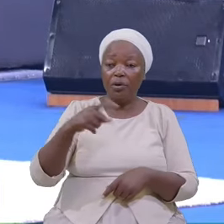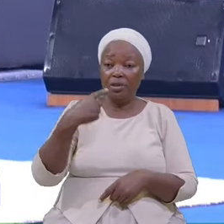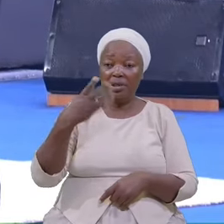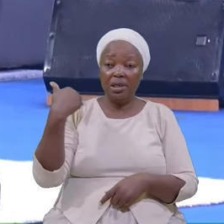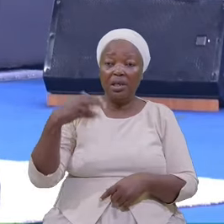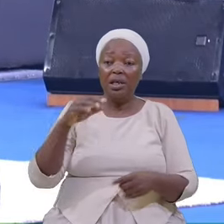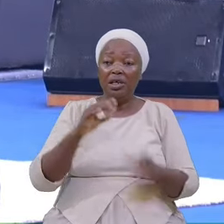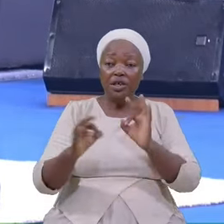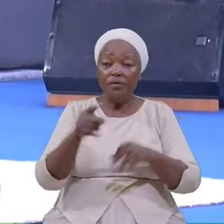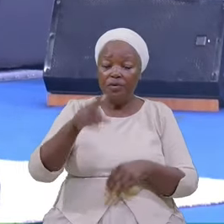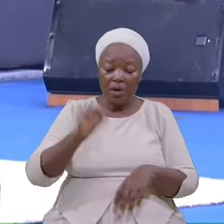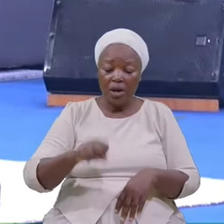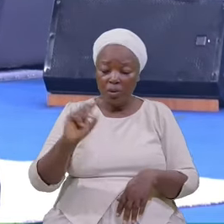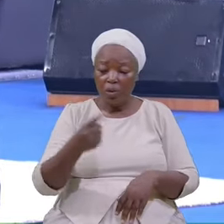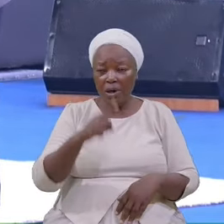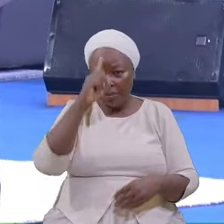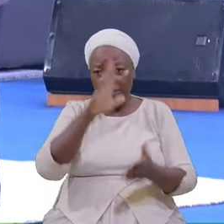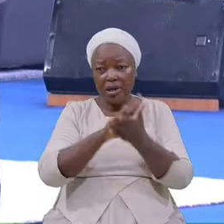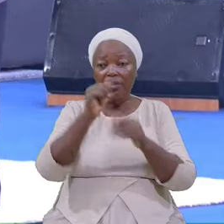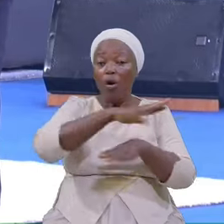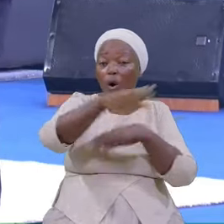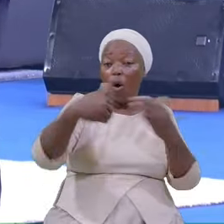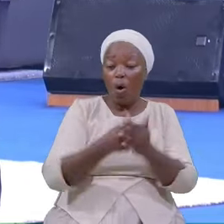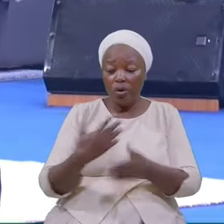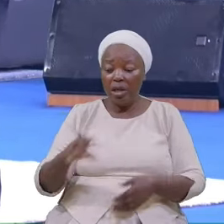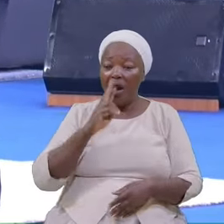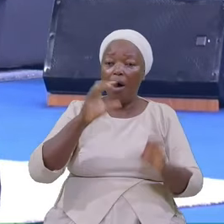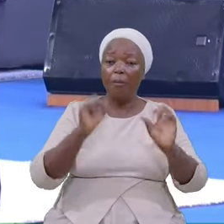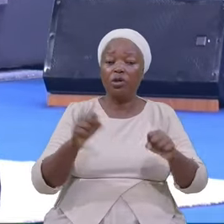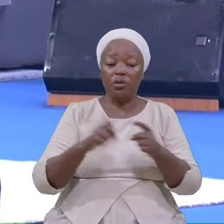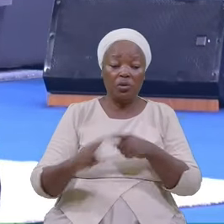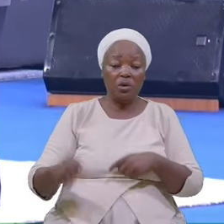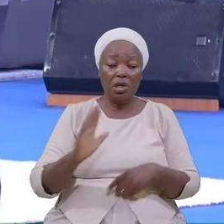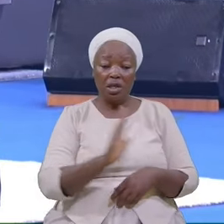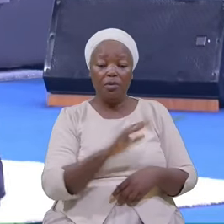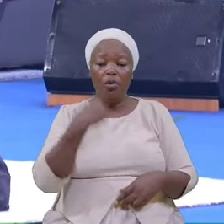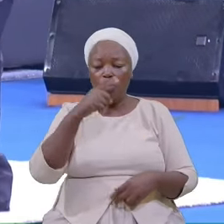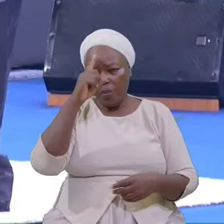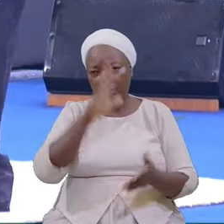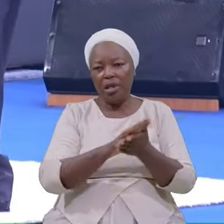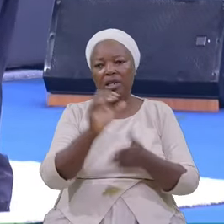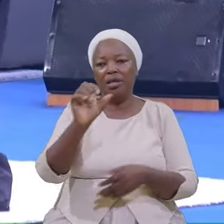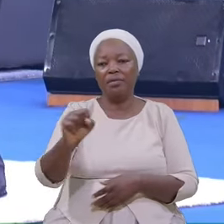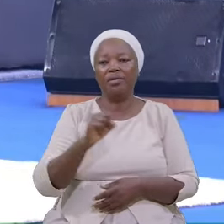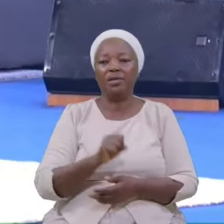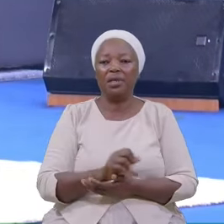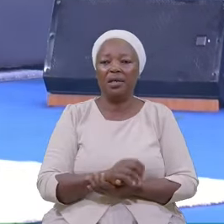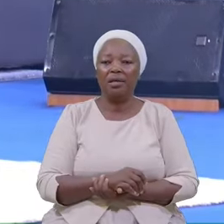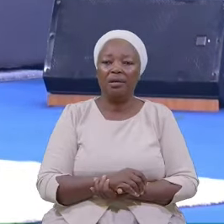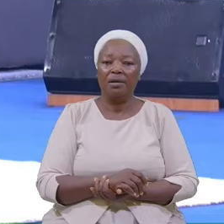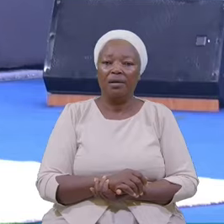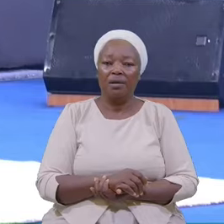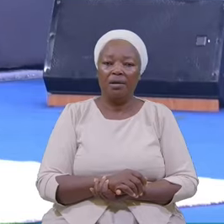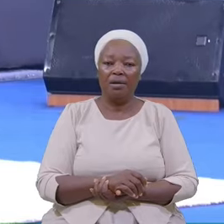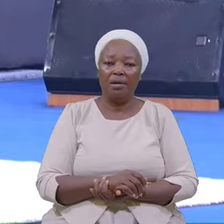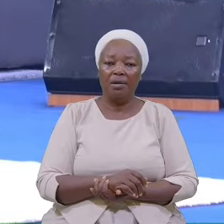can only believe, all things are possible to him who believes. Comme c'est dit que si tu peux croire, tout